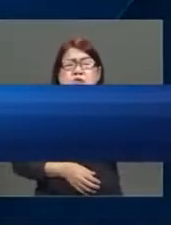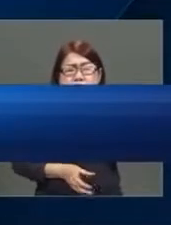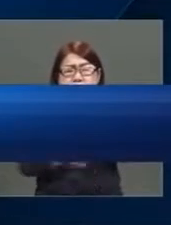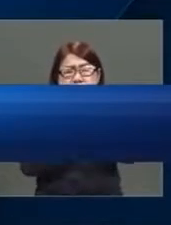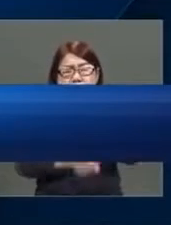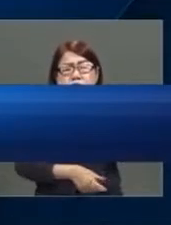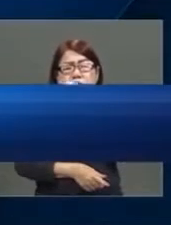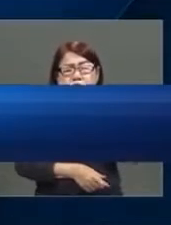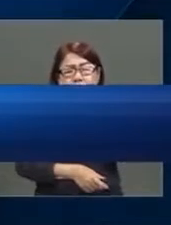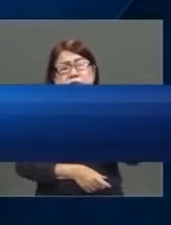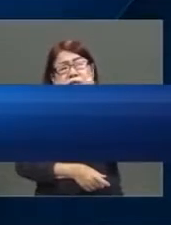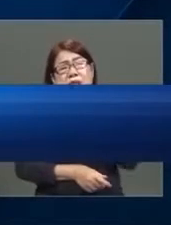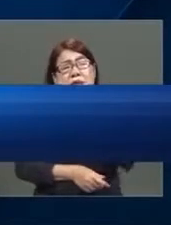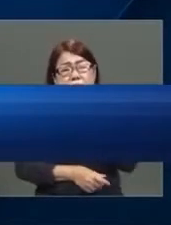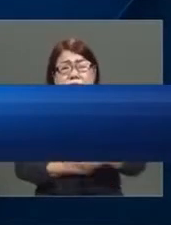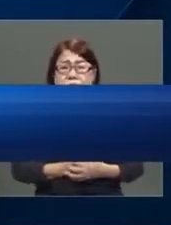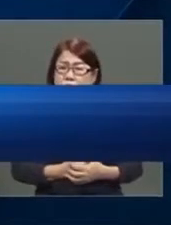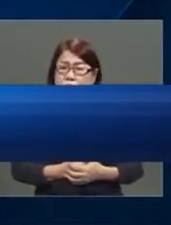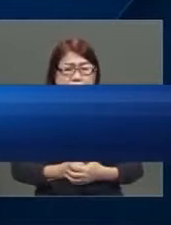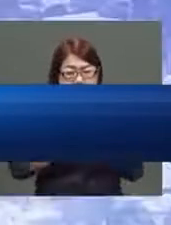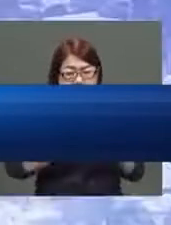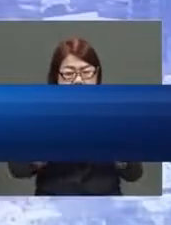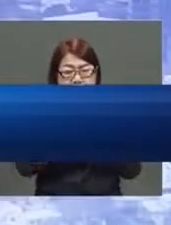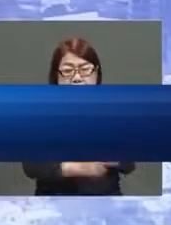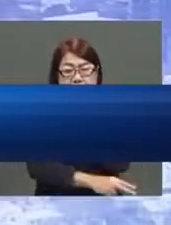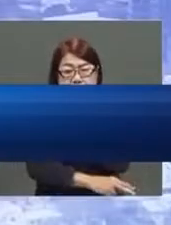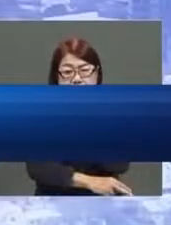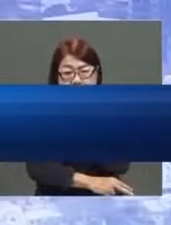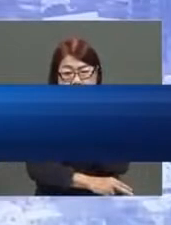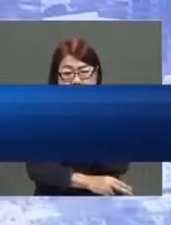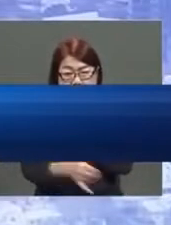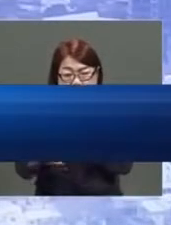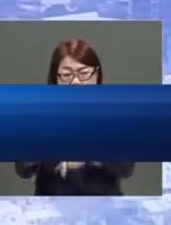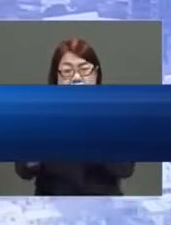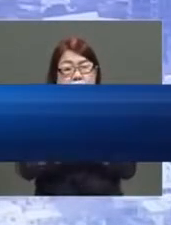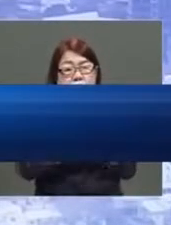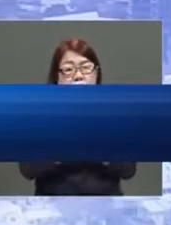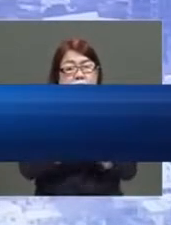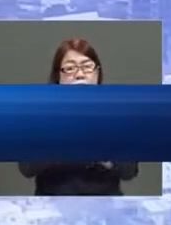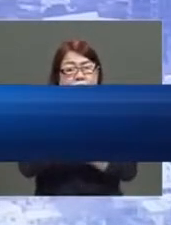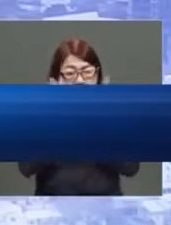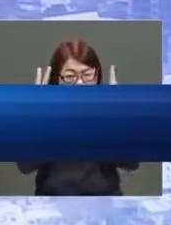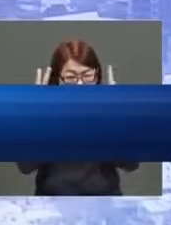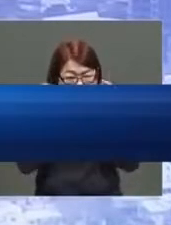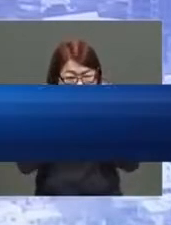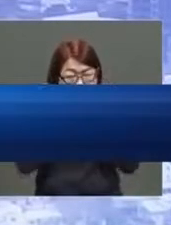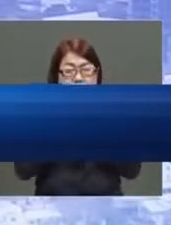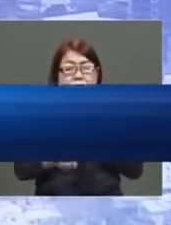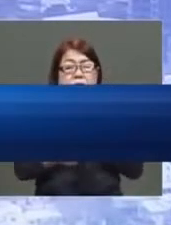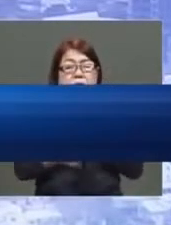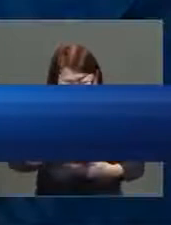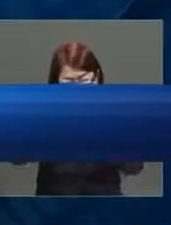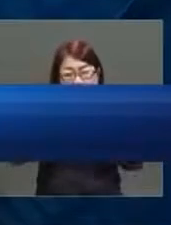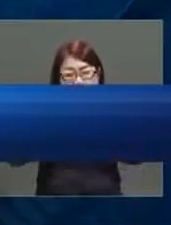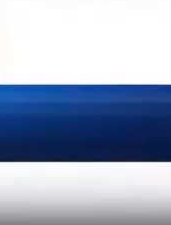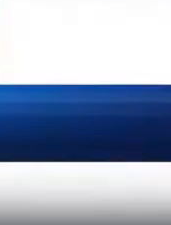ยังบอกเลยว่าตอนนี้สปกกำลังมีการพัฒนาหน้าที่สมาคมธุรกิจเรือยอร์ชไทยได้ขอให้พิจารณาให้คนจีน 2